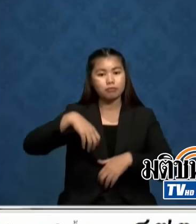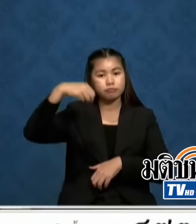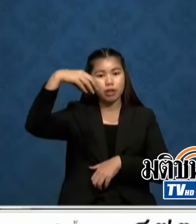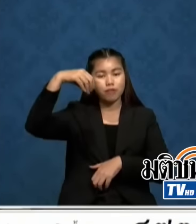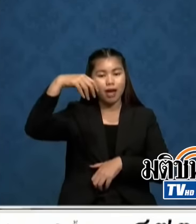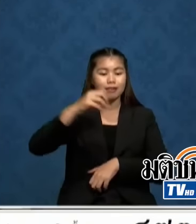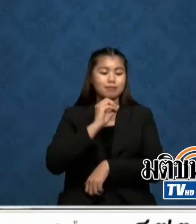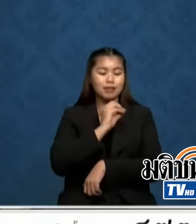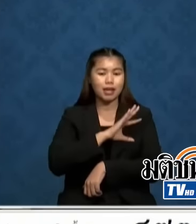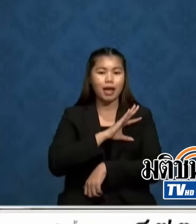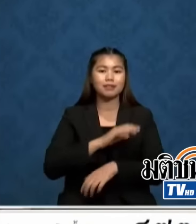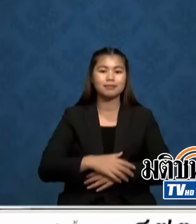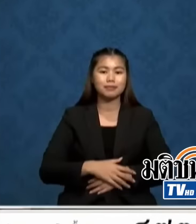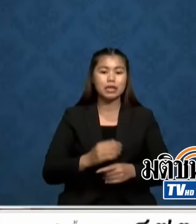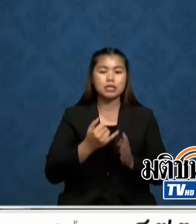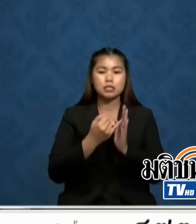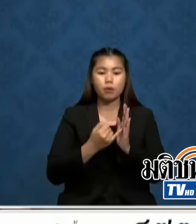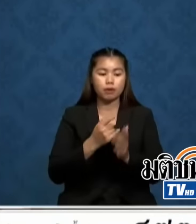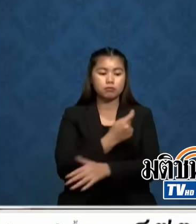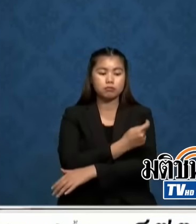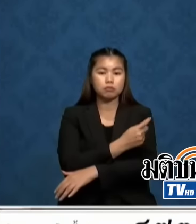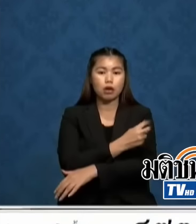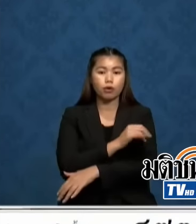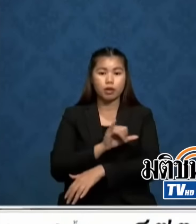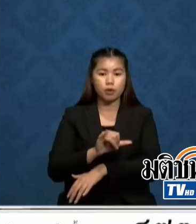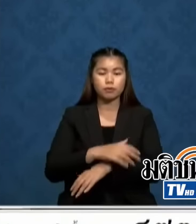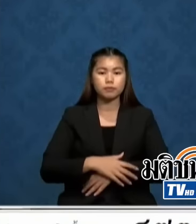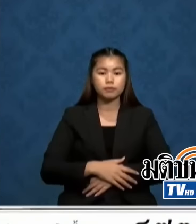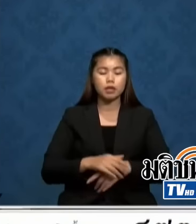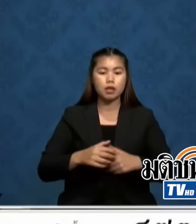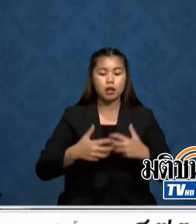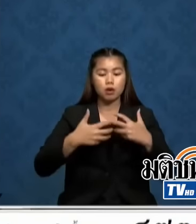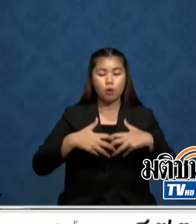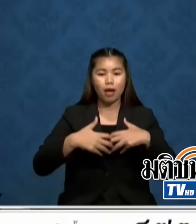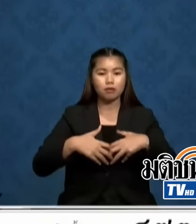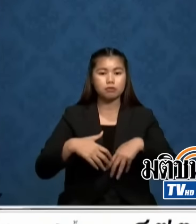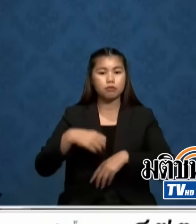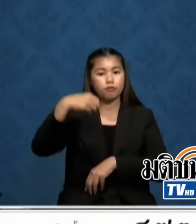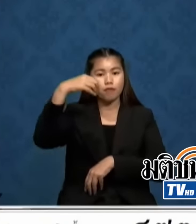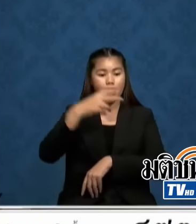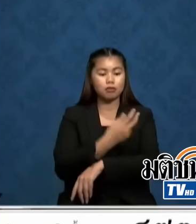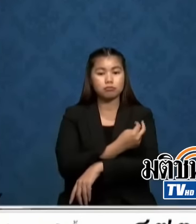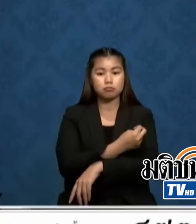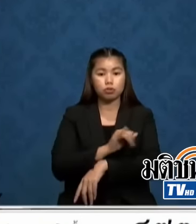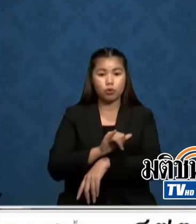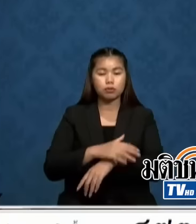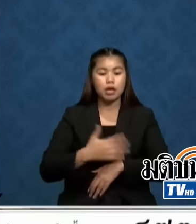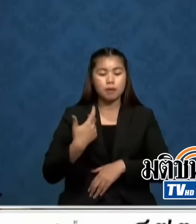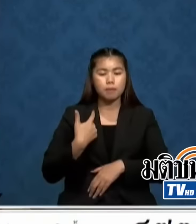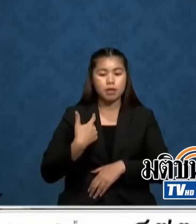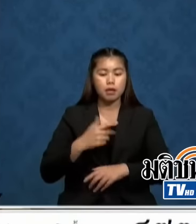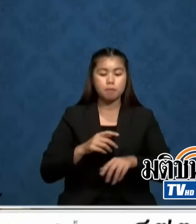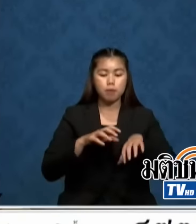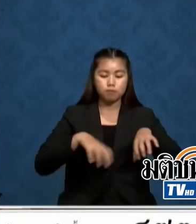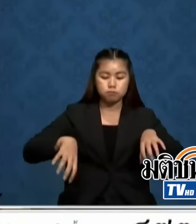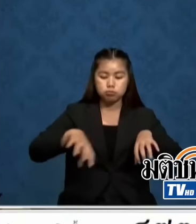อาจารย์อำเภอองคจังหวัดนครนายกโครงการโรงไฟฟ้าขยะแห่งนี้ท่านประธานทราบหรือไม่คำว่าตั้งอยู่ในพื้นที่